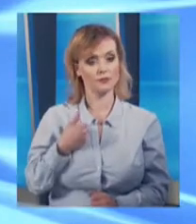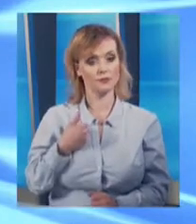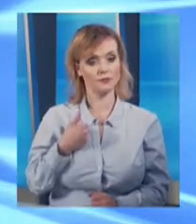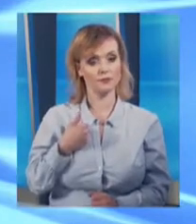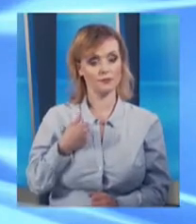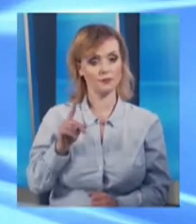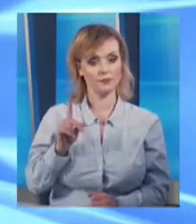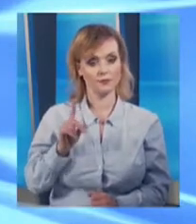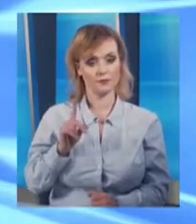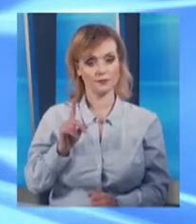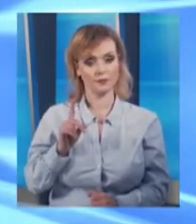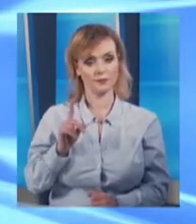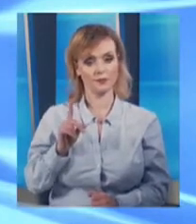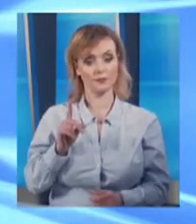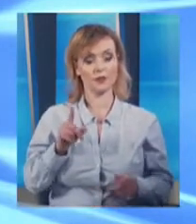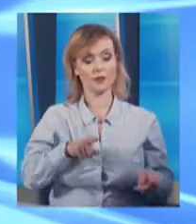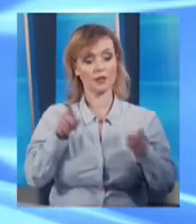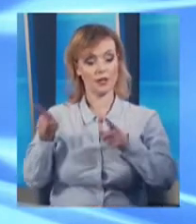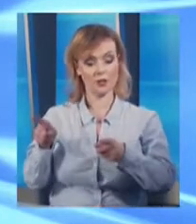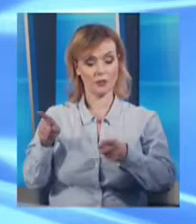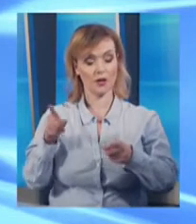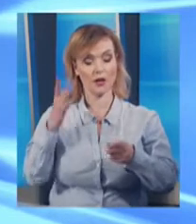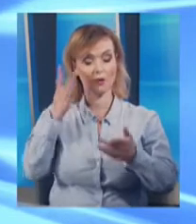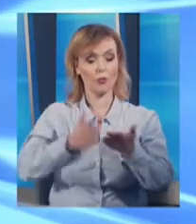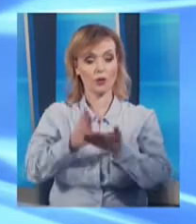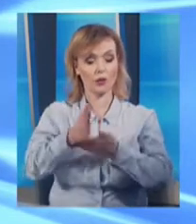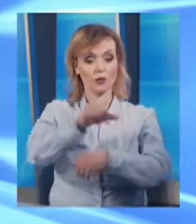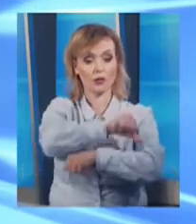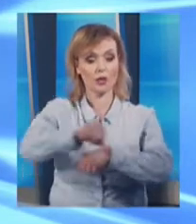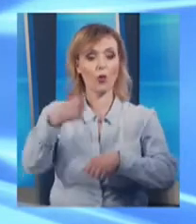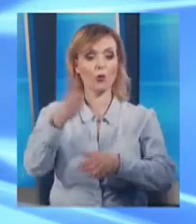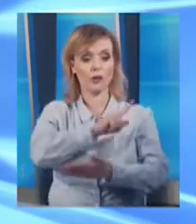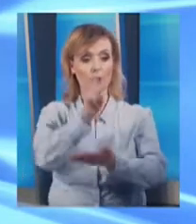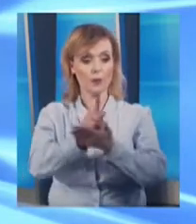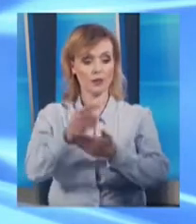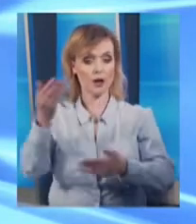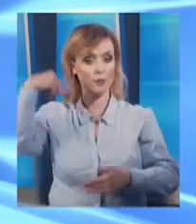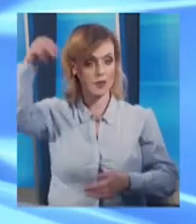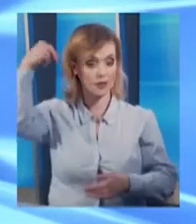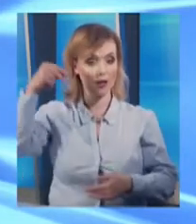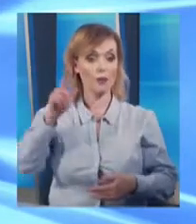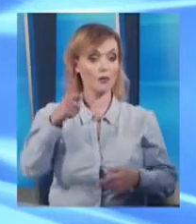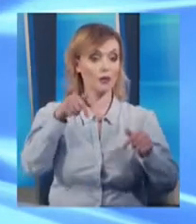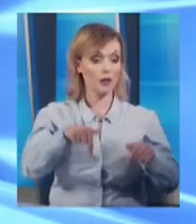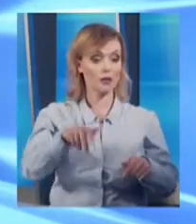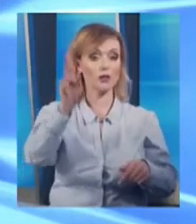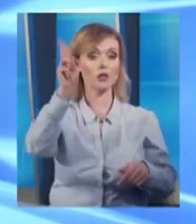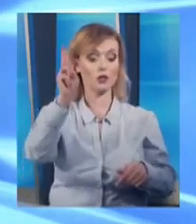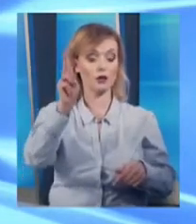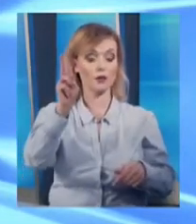aș vrea ca să trecem la politica externă, una dintre prerogativele șefului statului, pentru că el aici este cel